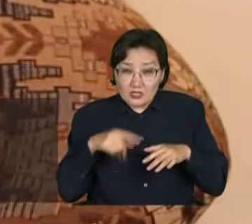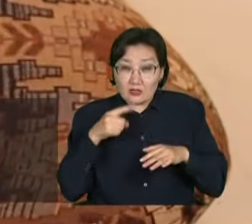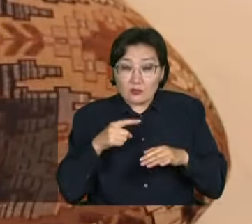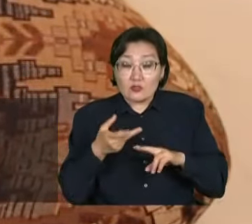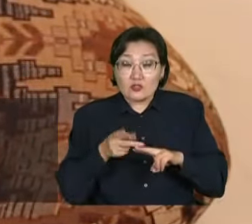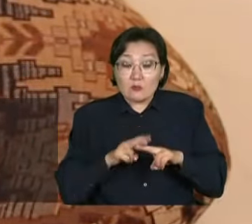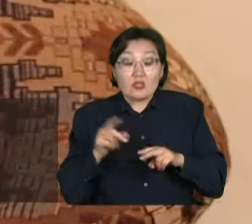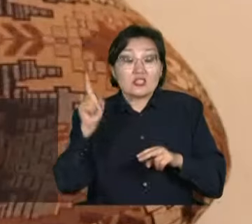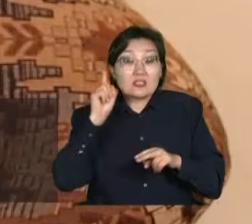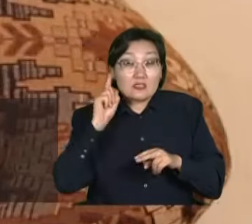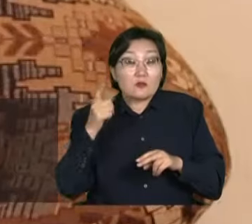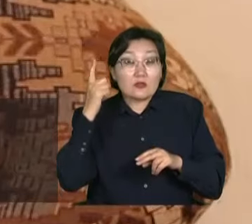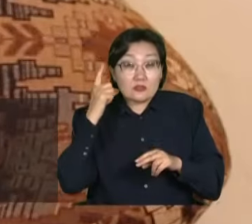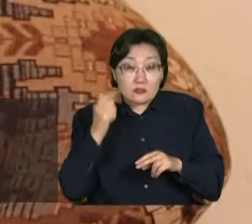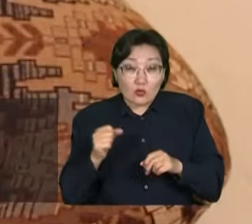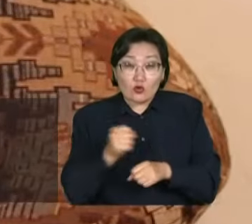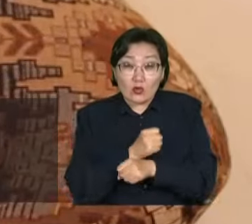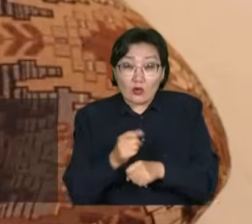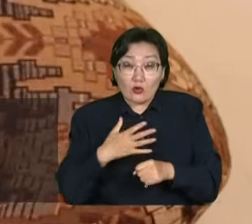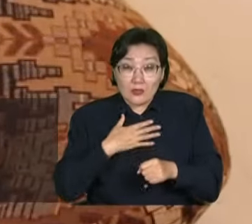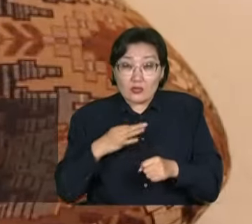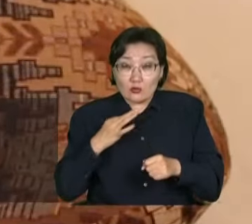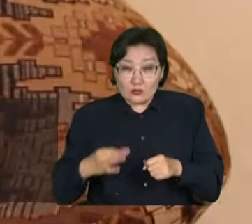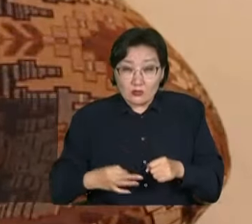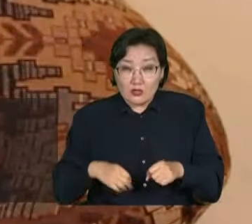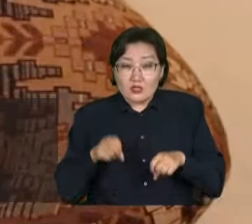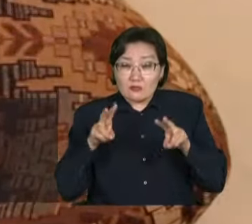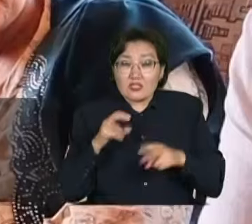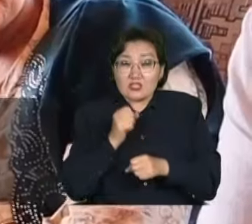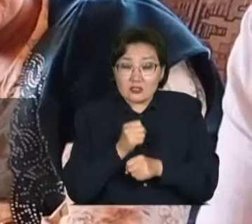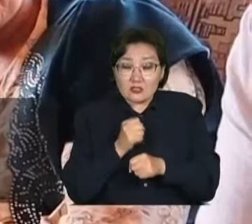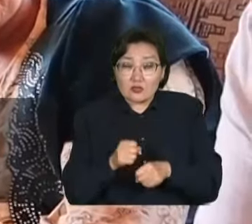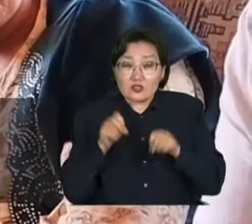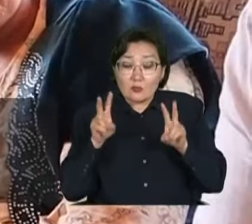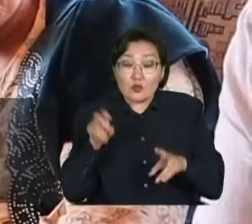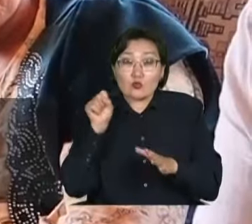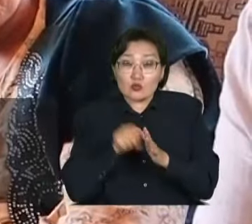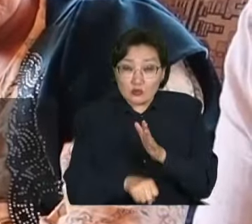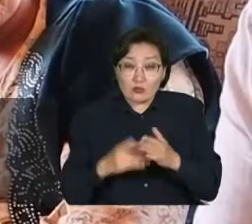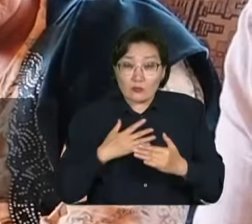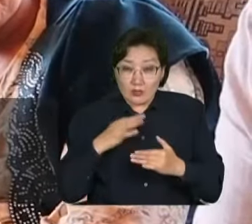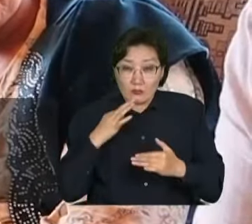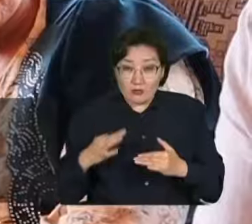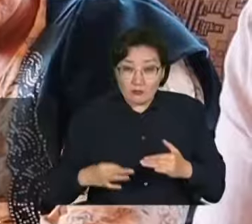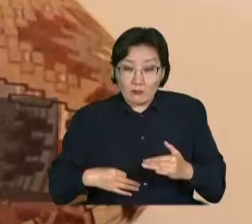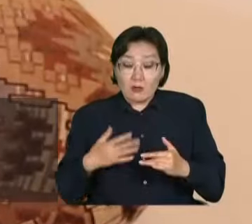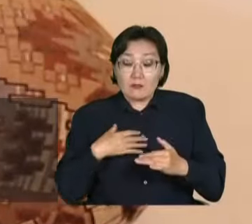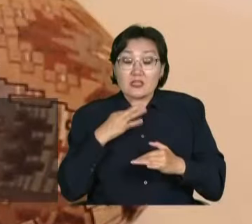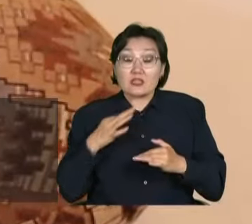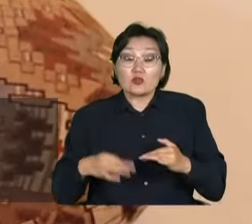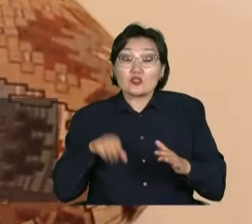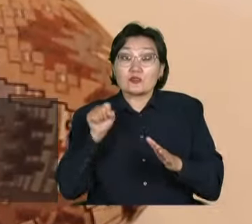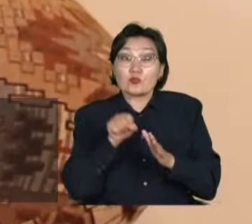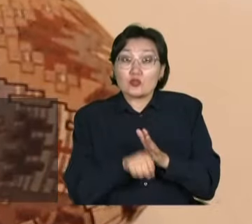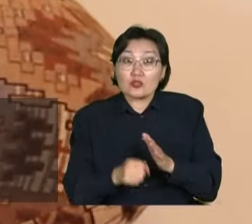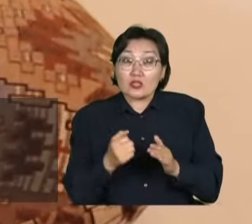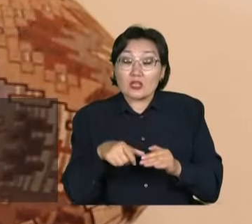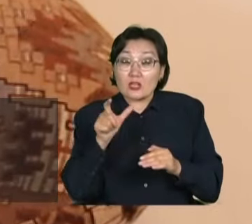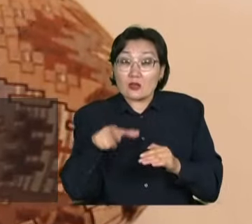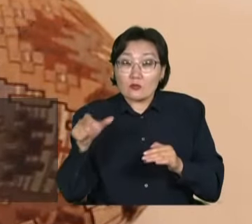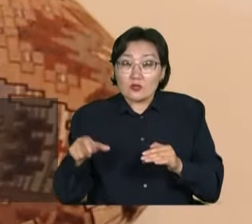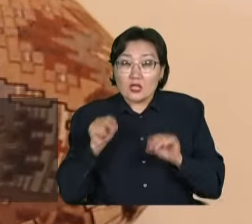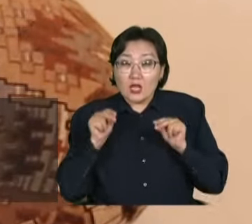Соны естіп, біліп тұрып ұрған ғой, ол әдейлеп істеп тұр ғой, сонда қасақана өлтіріп тұр ғой сонда. Сол менің баламды өлтіргендер